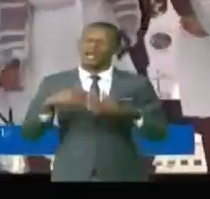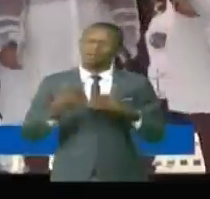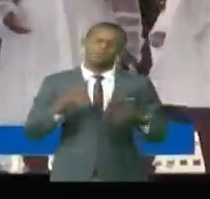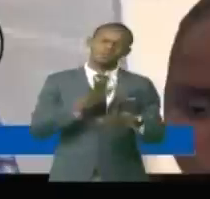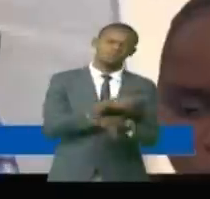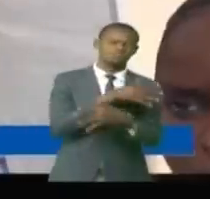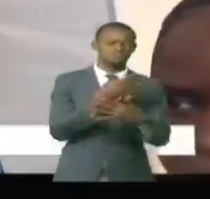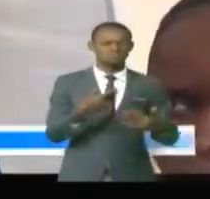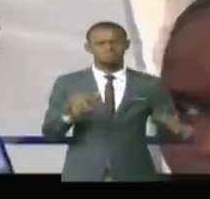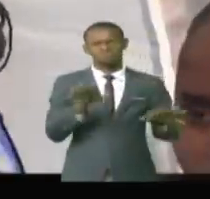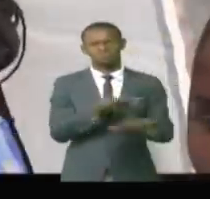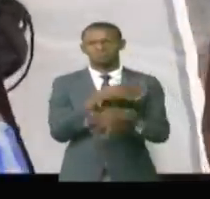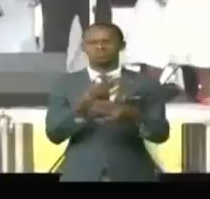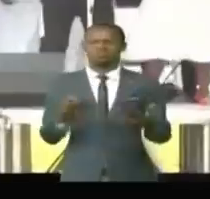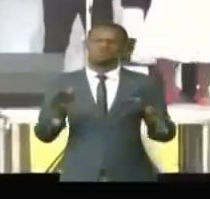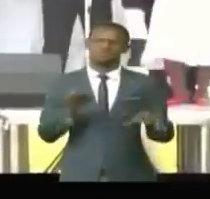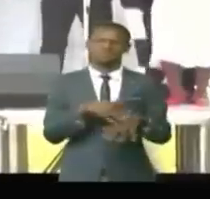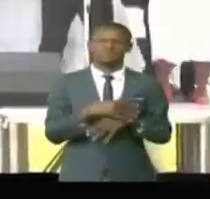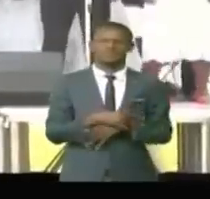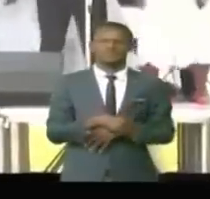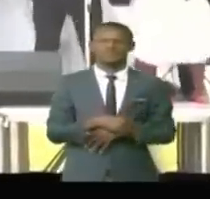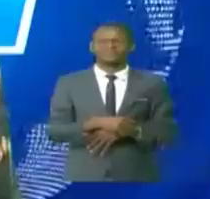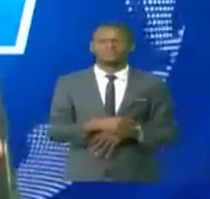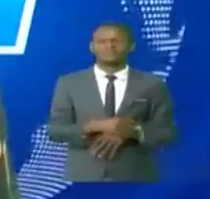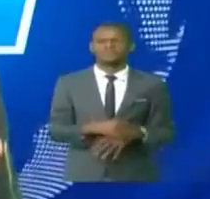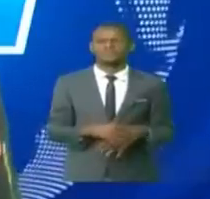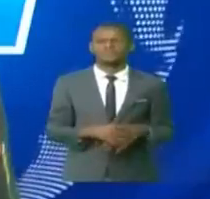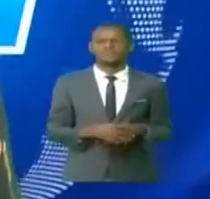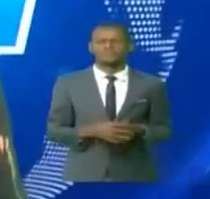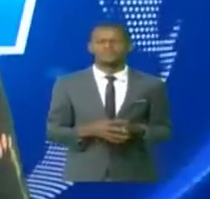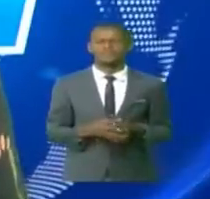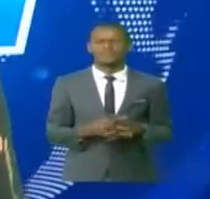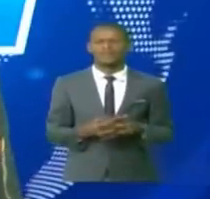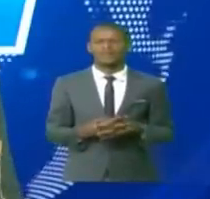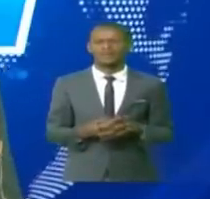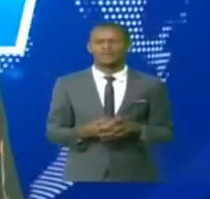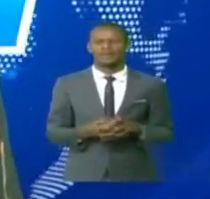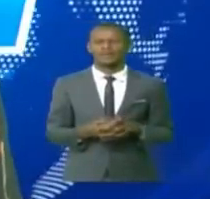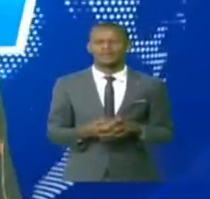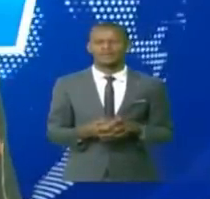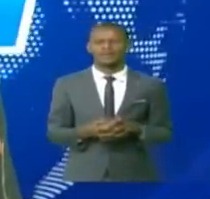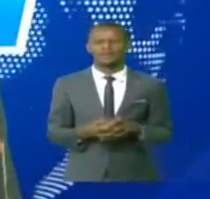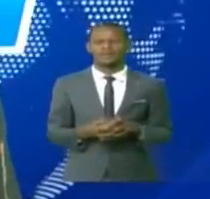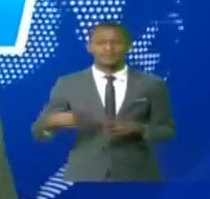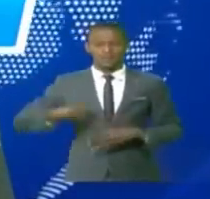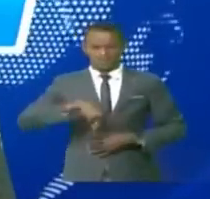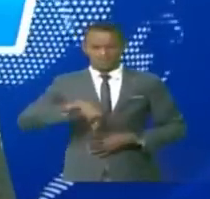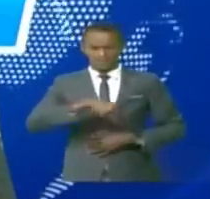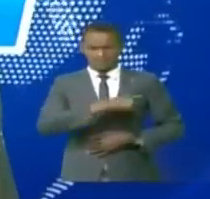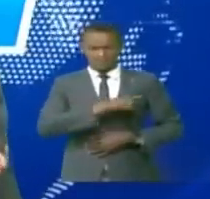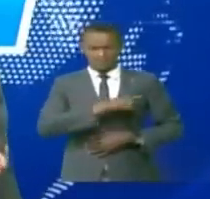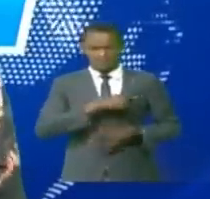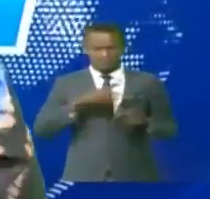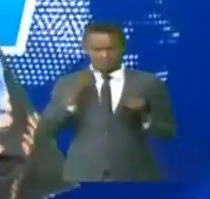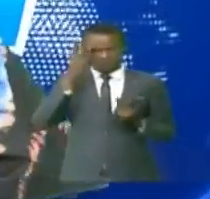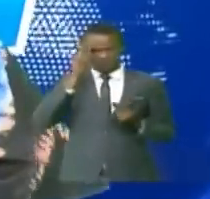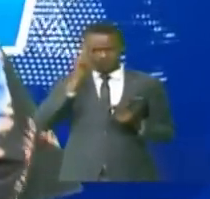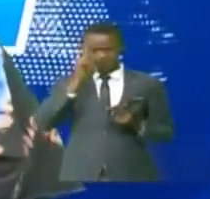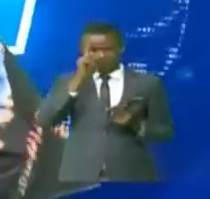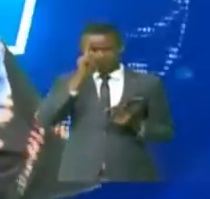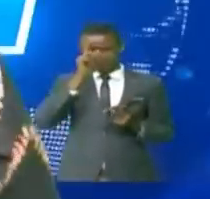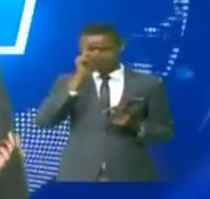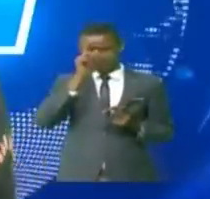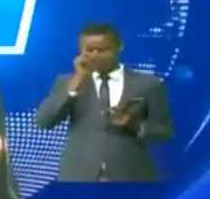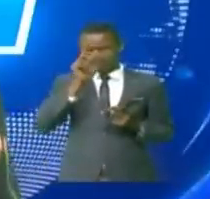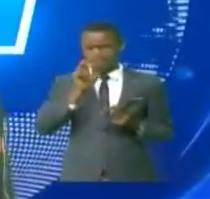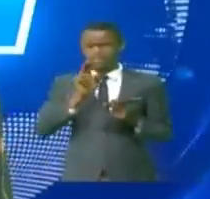chrétien José Ndita et d'autres chorales de l'ECC. Le membre du parti Union démocrate rénové, parti cher